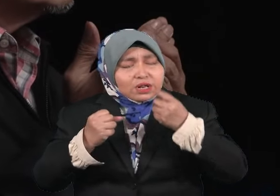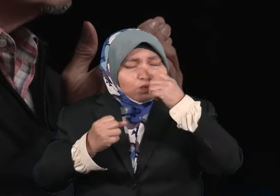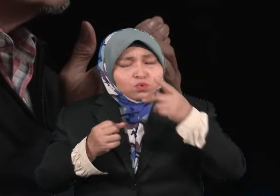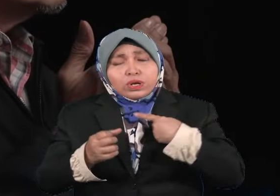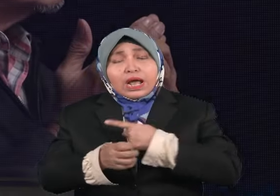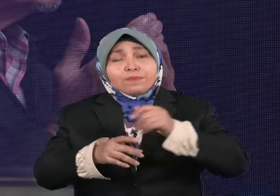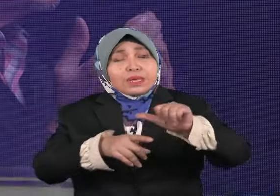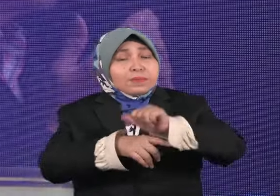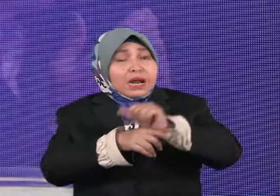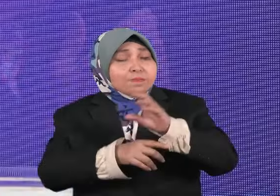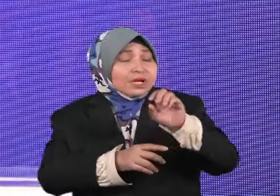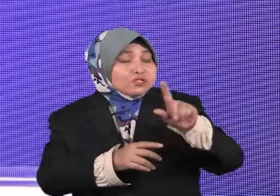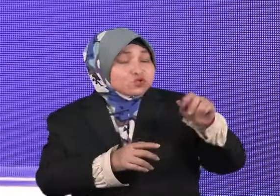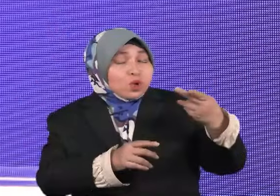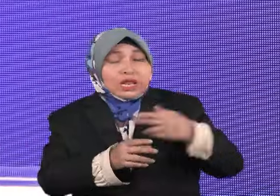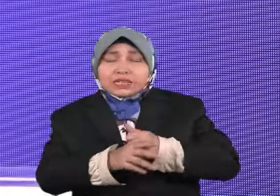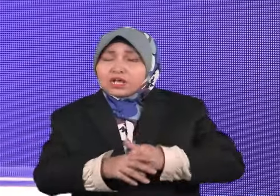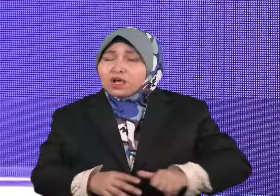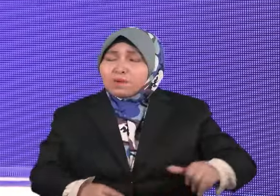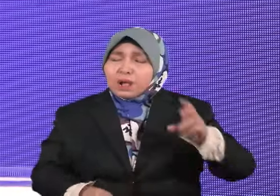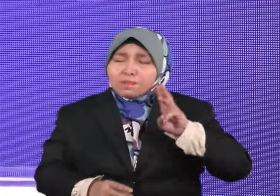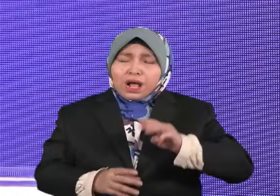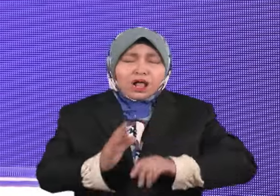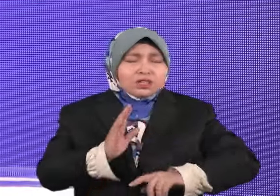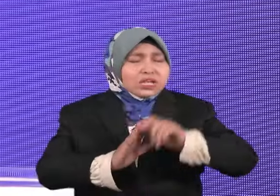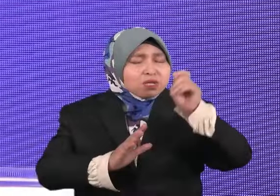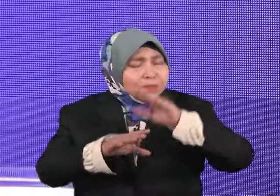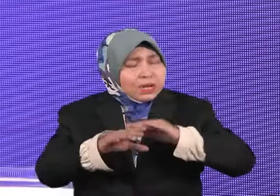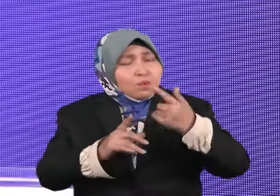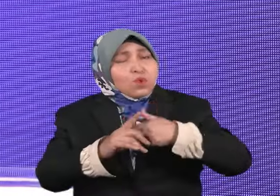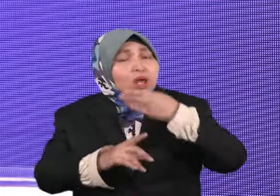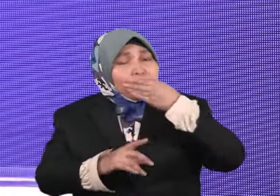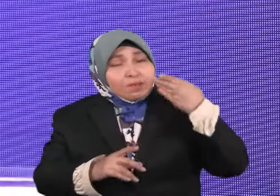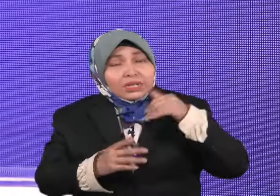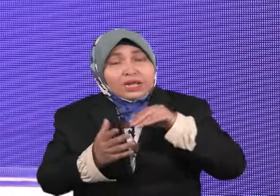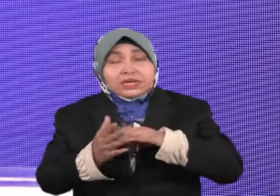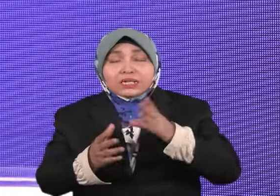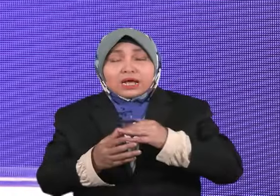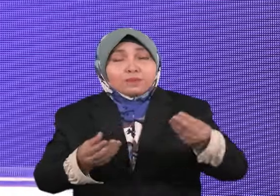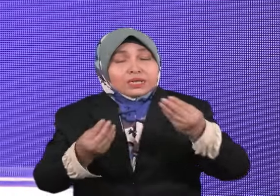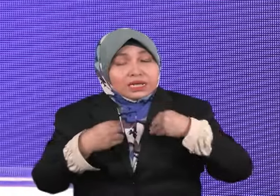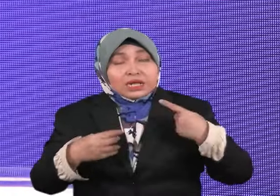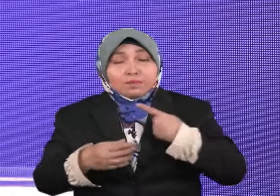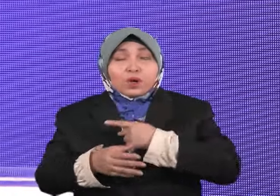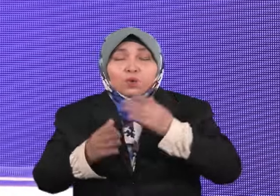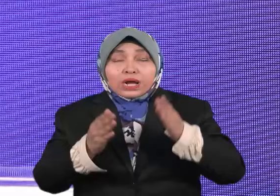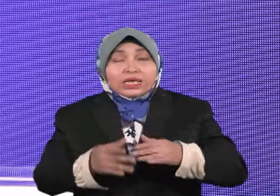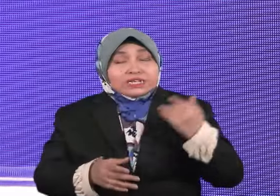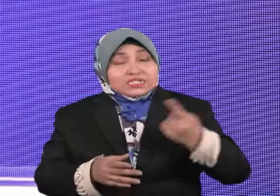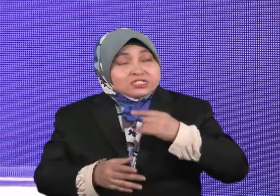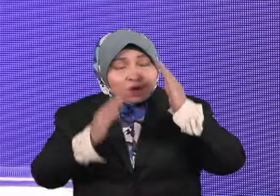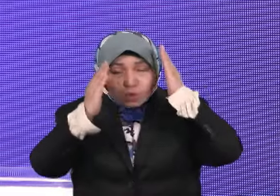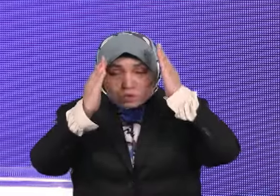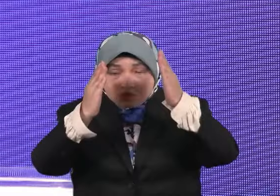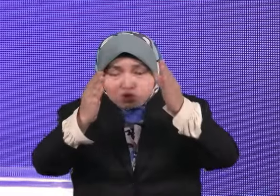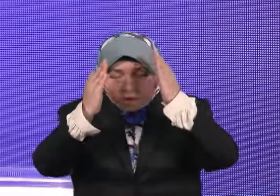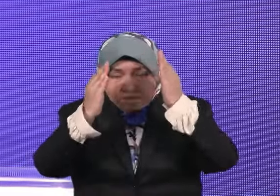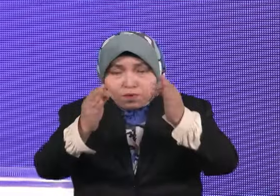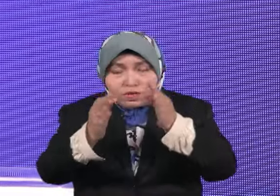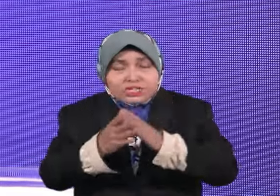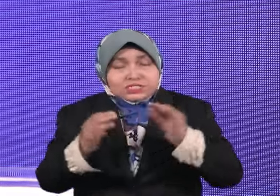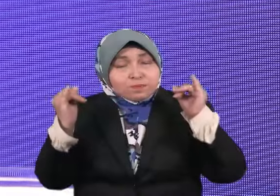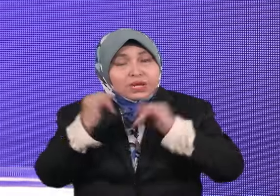beramal soleh dengan semaksimum mungkin ya Allah pada bulan Ramadan ini ya Allah. Dan bagilah kami orang yang sentiasa khusyuk dan fokus dalam